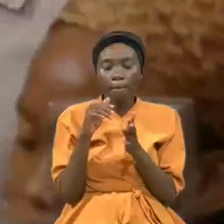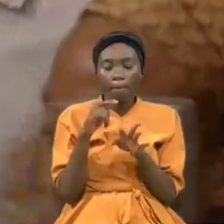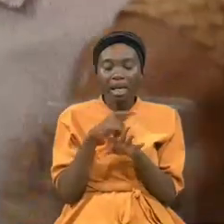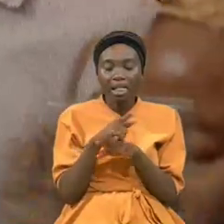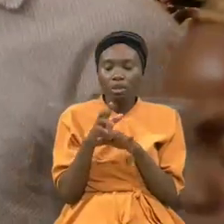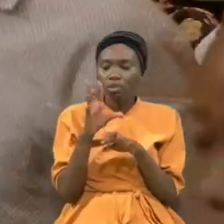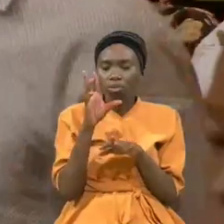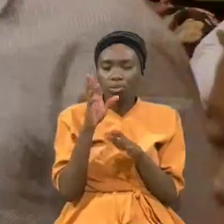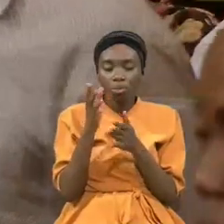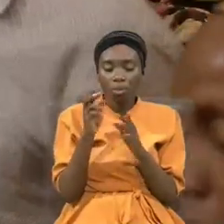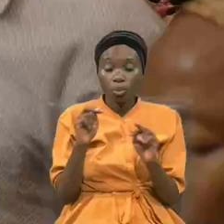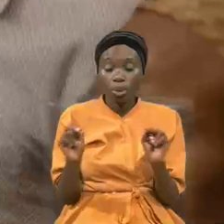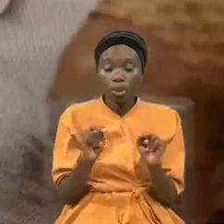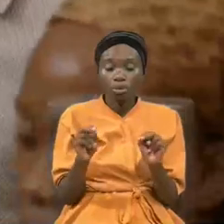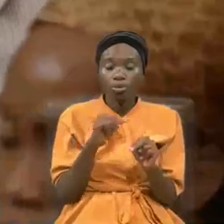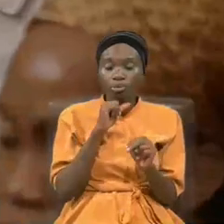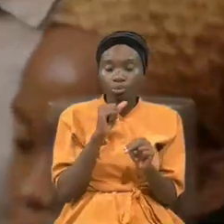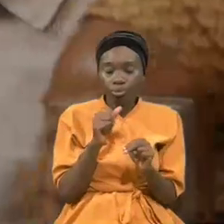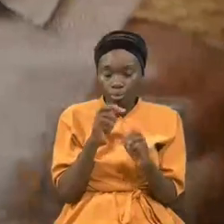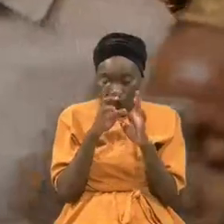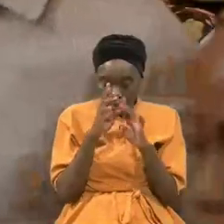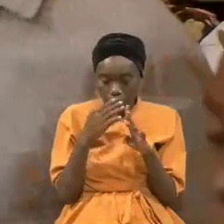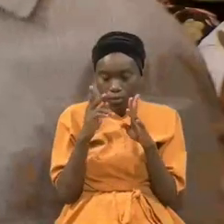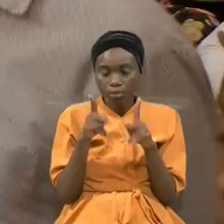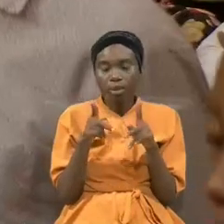sans acception de personne.